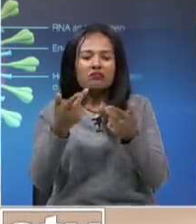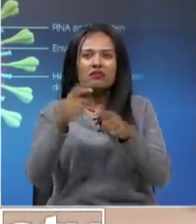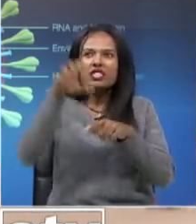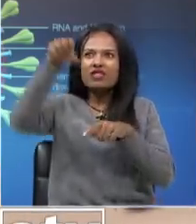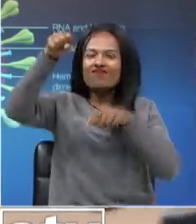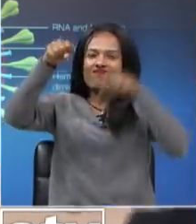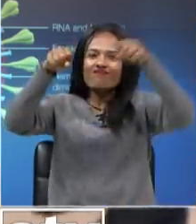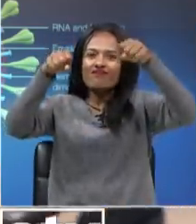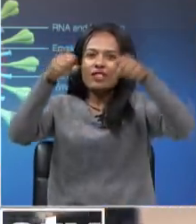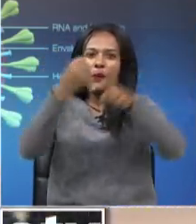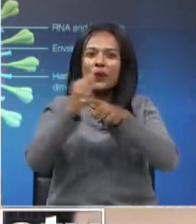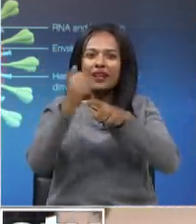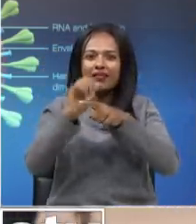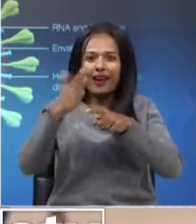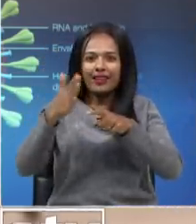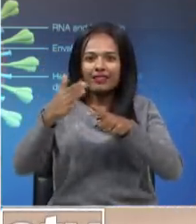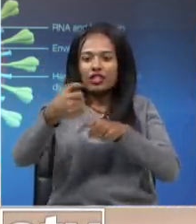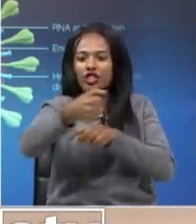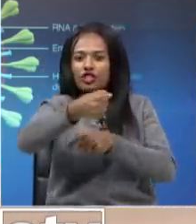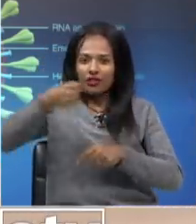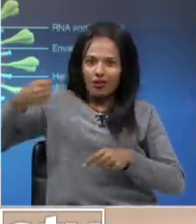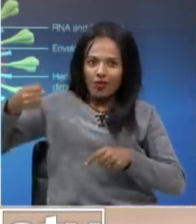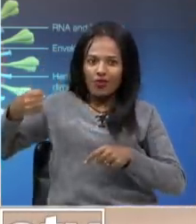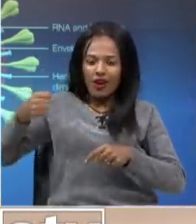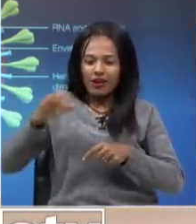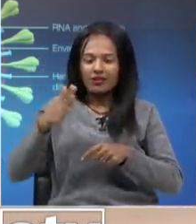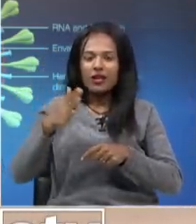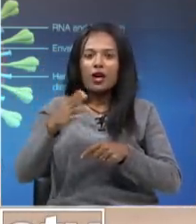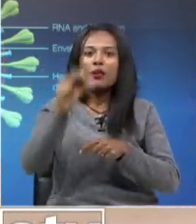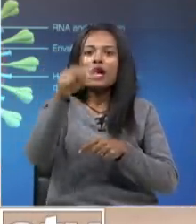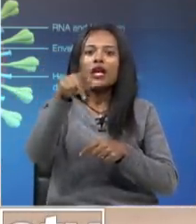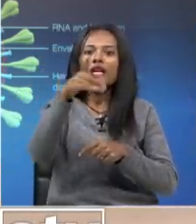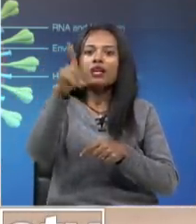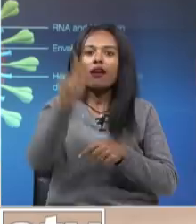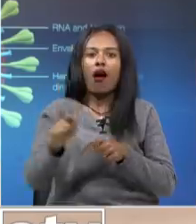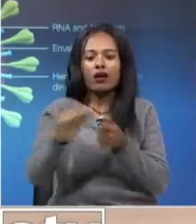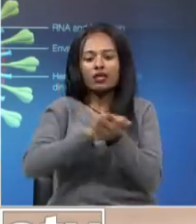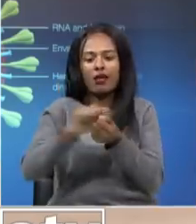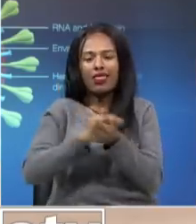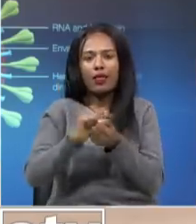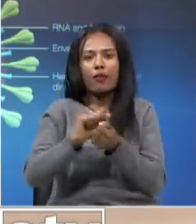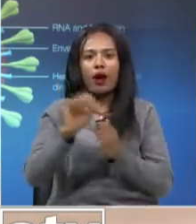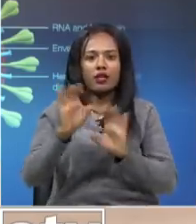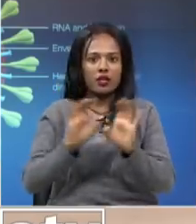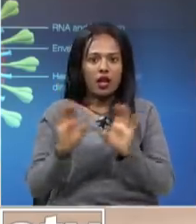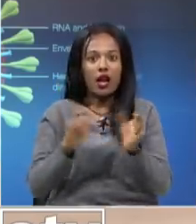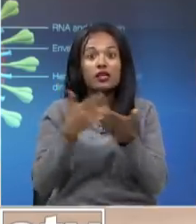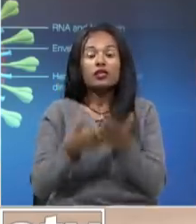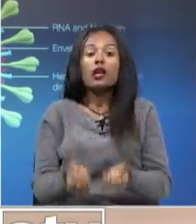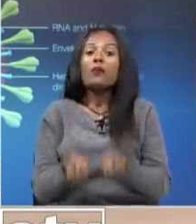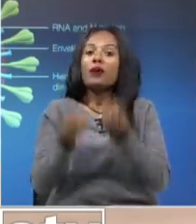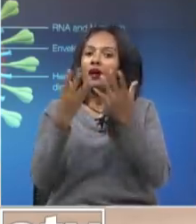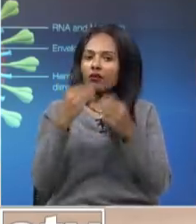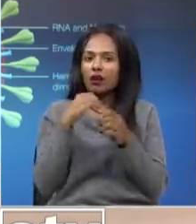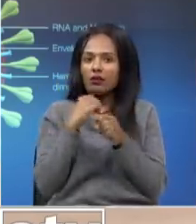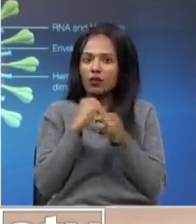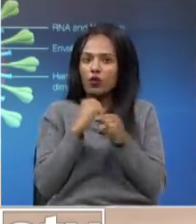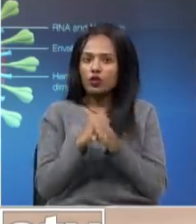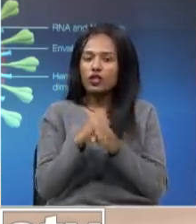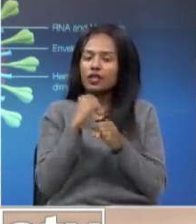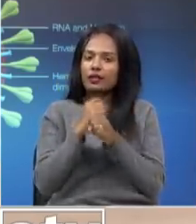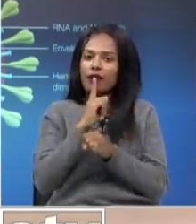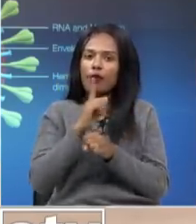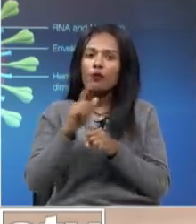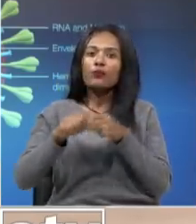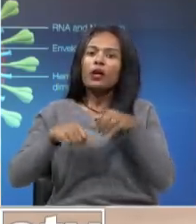እንዲታጠቡ የበራቸው እጀታ በበሪካና እንዲታጠብ ያደረግንበት አግባብ ነው ያለው። እነዚህና በርካታ ስራዎችን እየሰራን አለ።